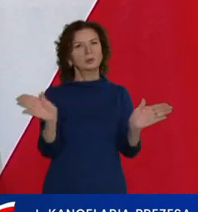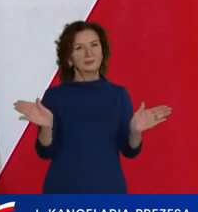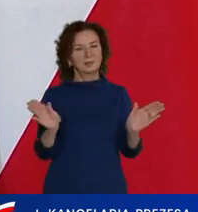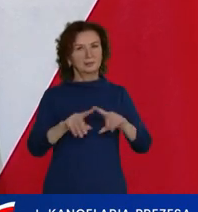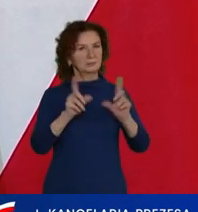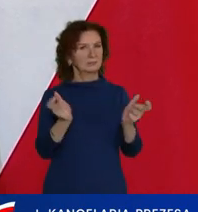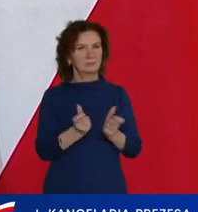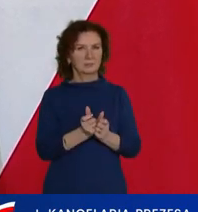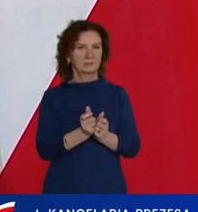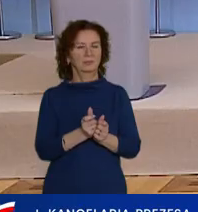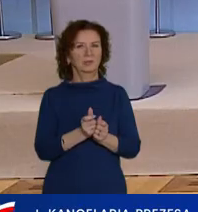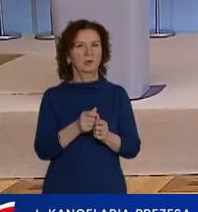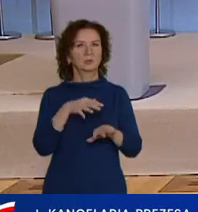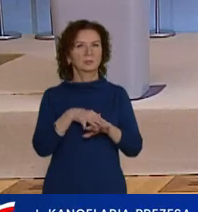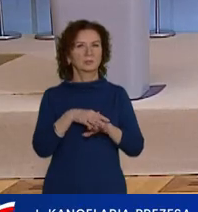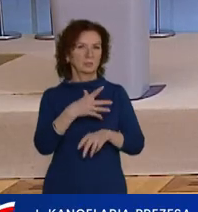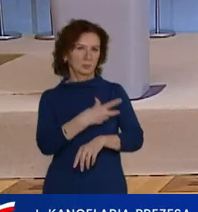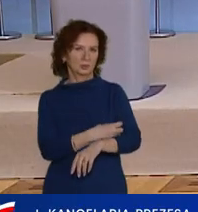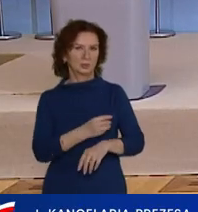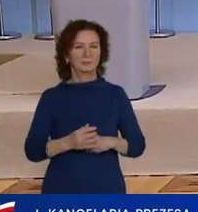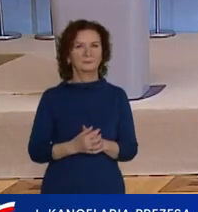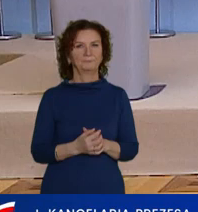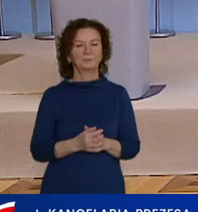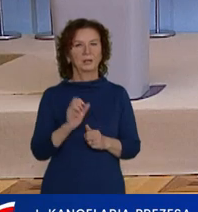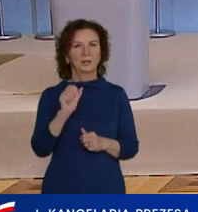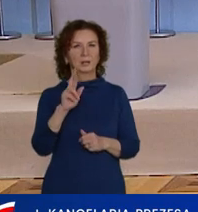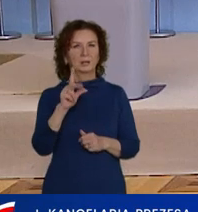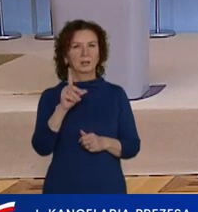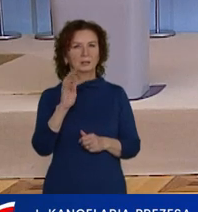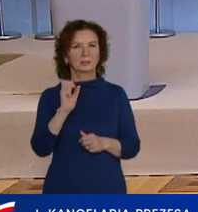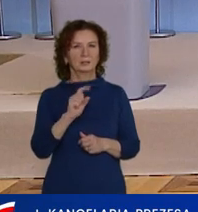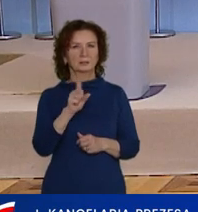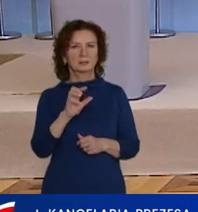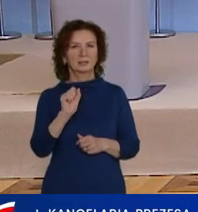systemu szczepień. Dziękuję bardzo. Redaktor Arleta Zalewska, Fakty TVN.